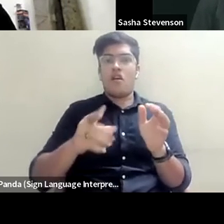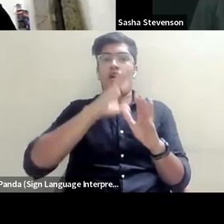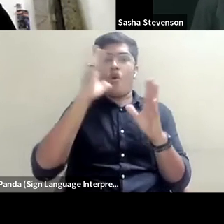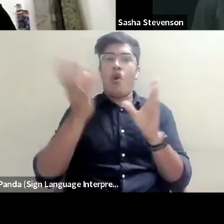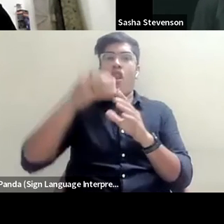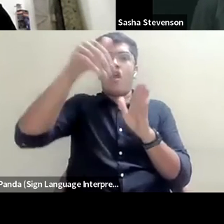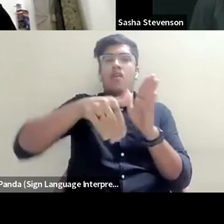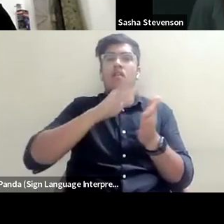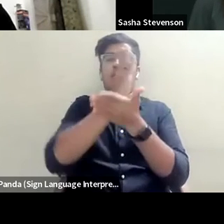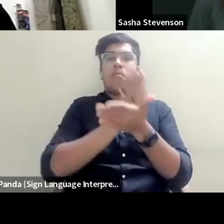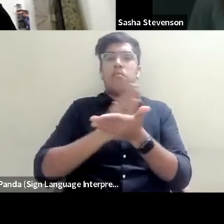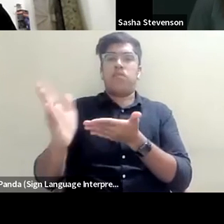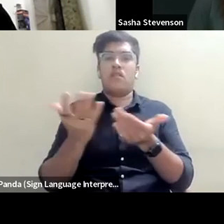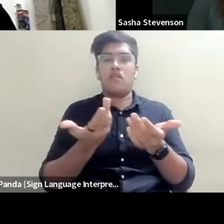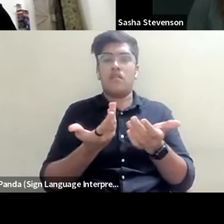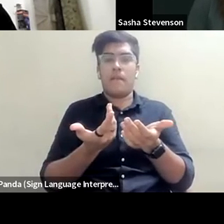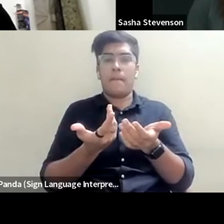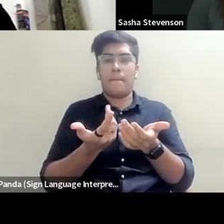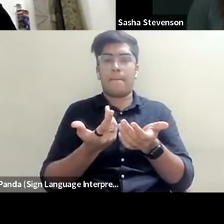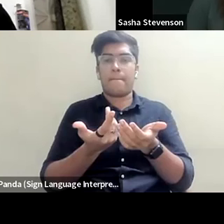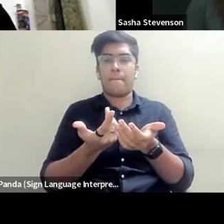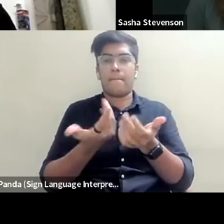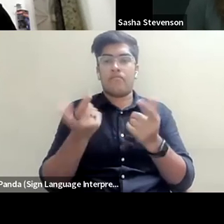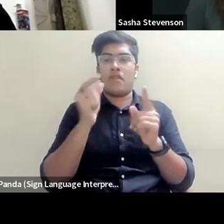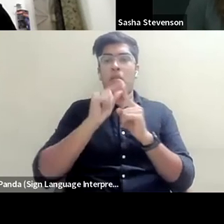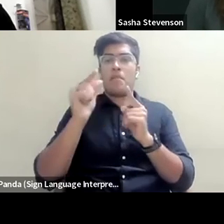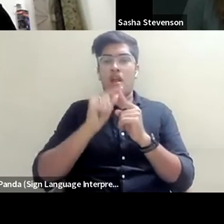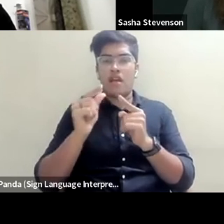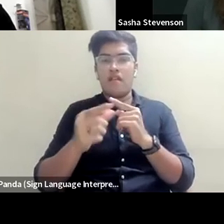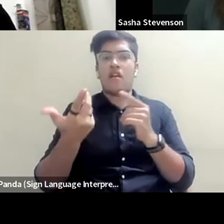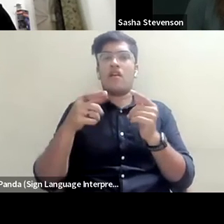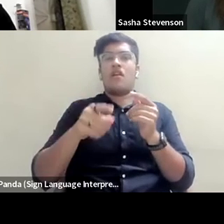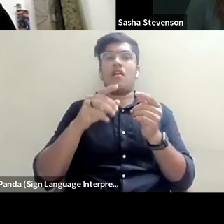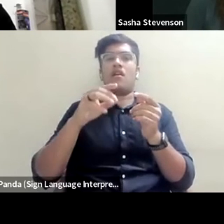कर रहे हैं. तो प्राइवेटाइजेशन करके रिजर्वेशन जो दिया था वो